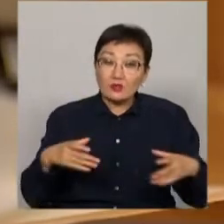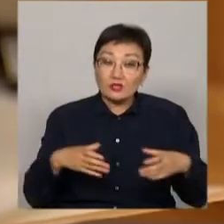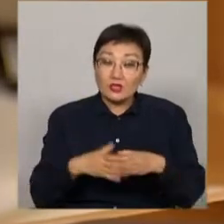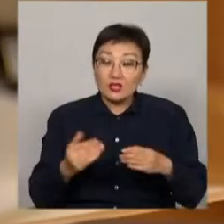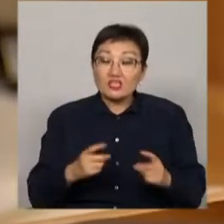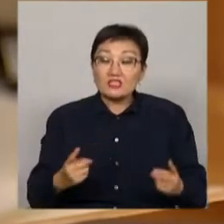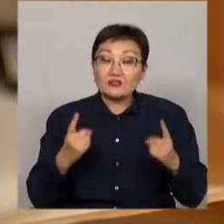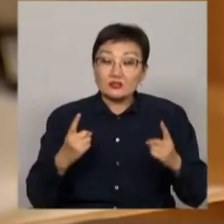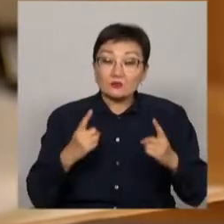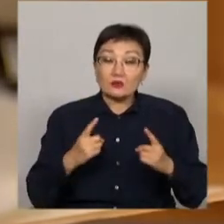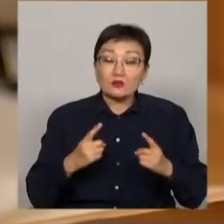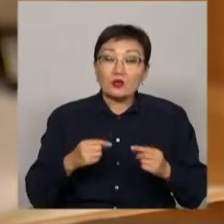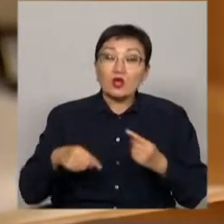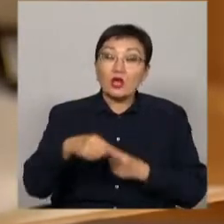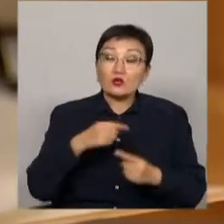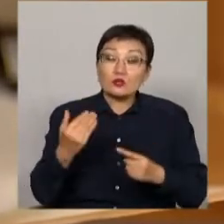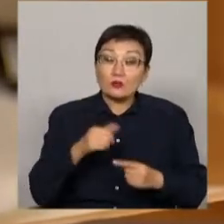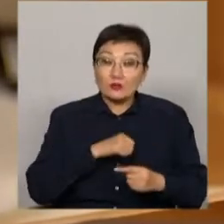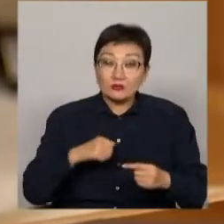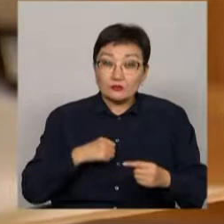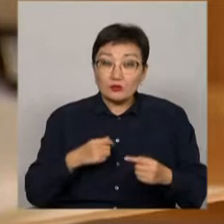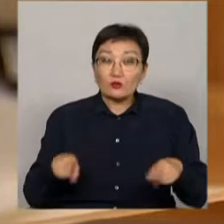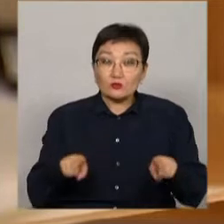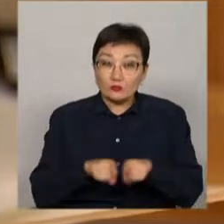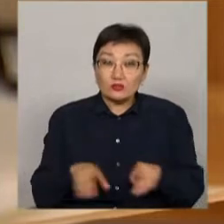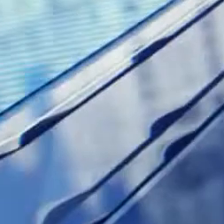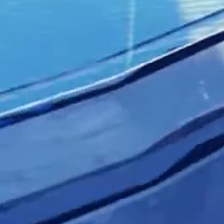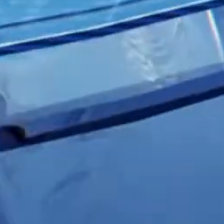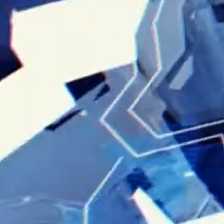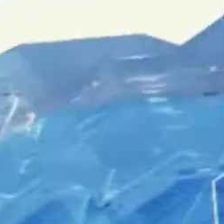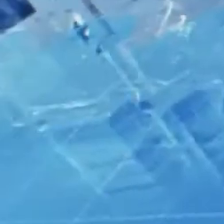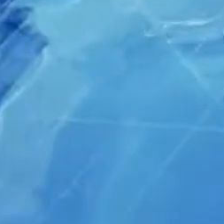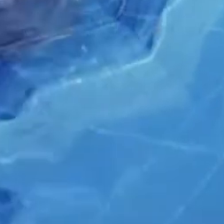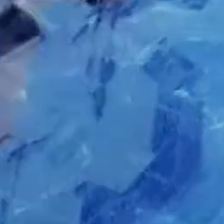ірі кәсіпкерлердің өзі де жабылуда.